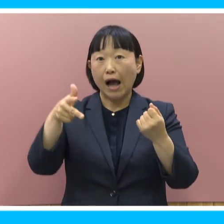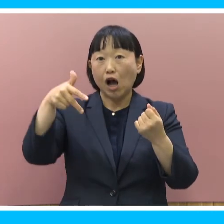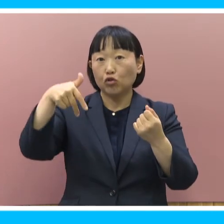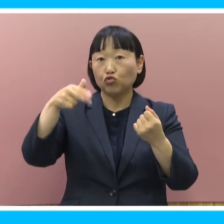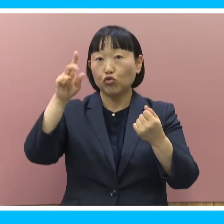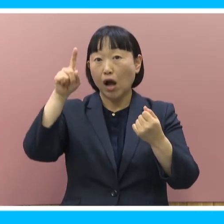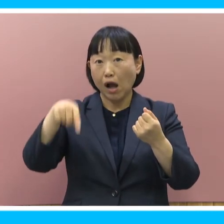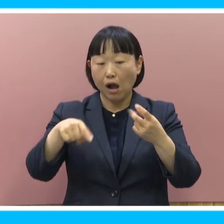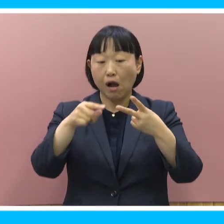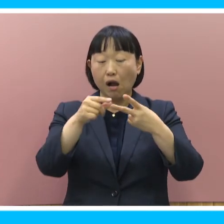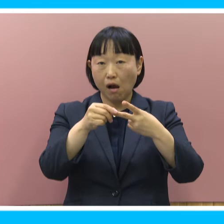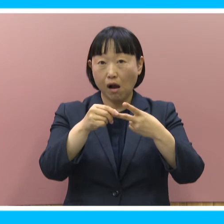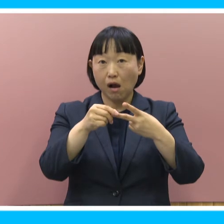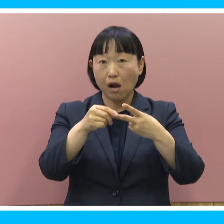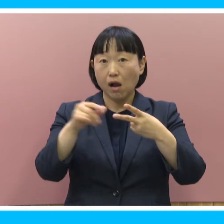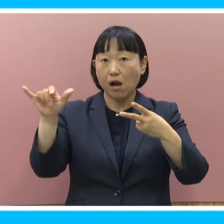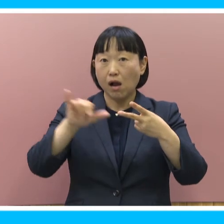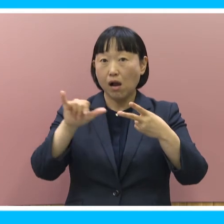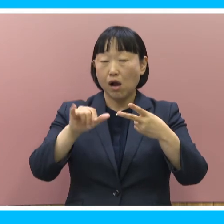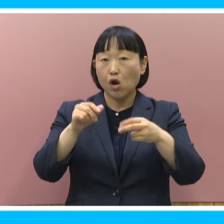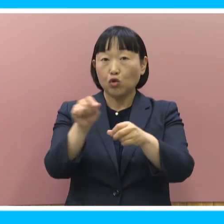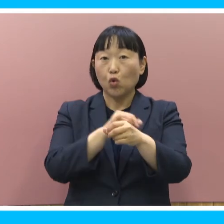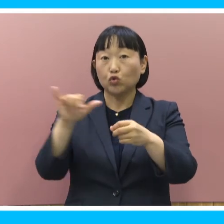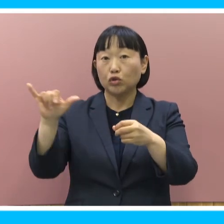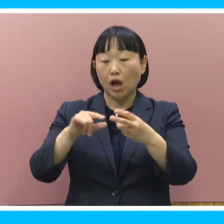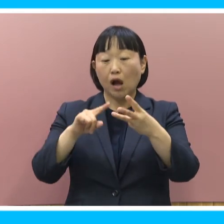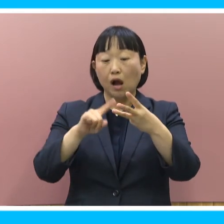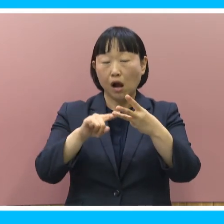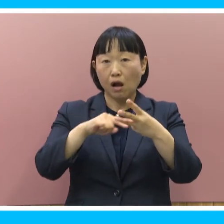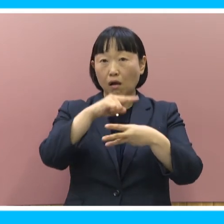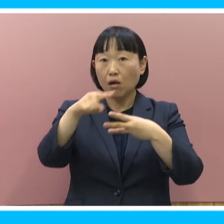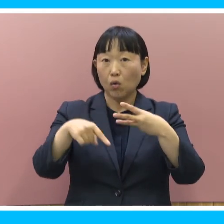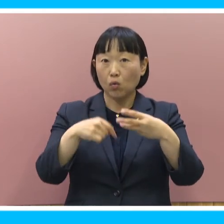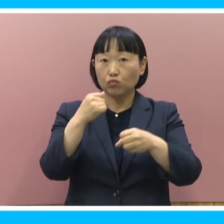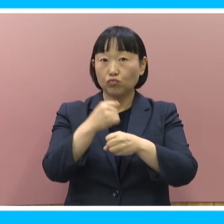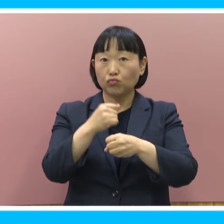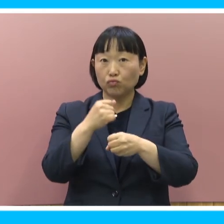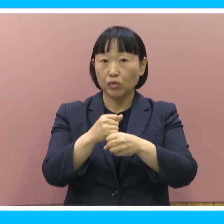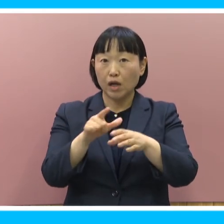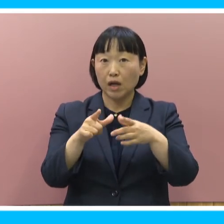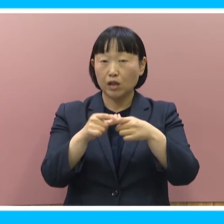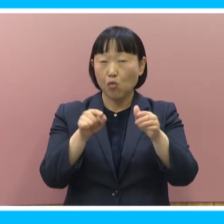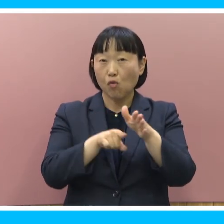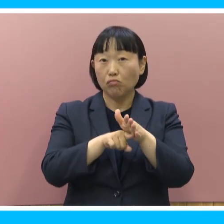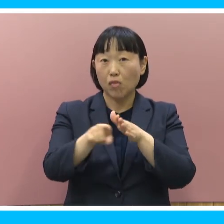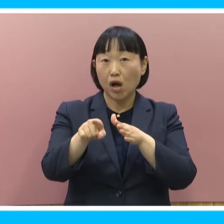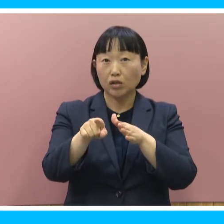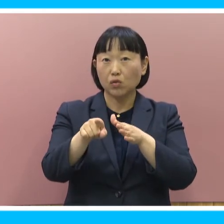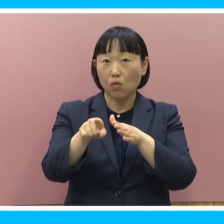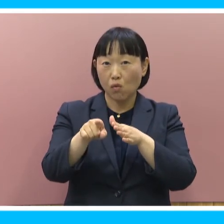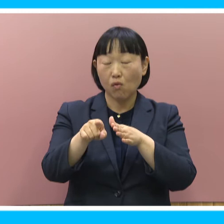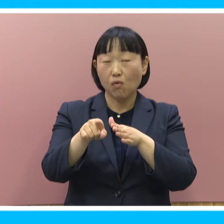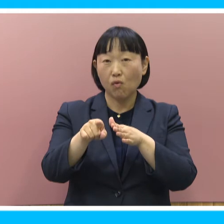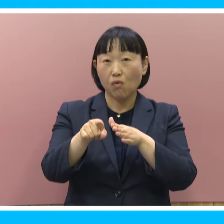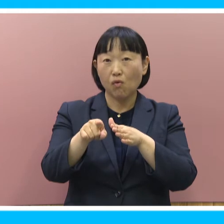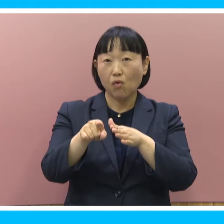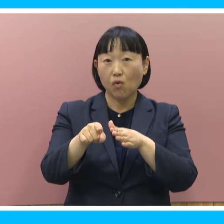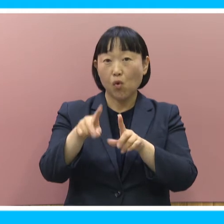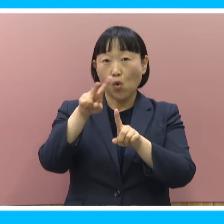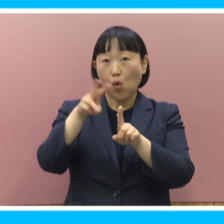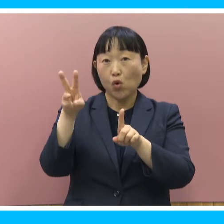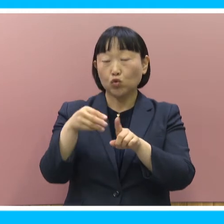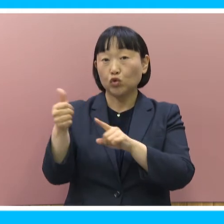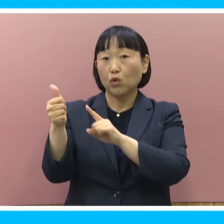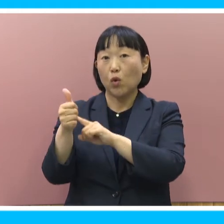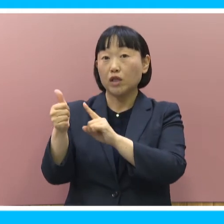スラー、サントリーの特茶などの広告を手掛ける日本を代表するアートディレクターの小杉